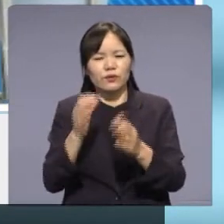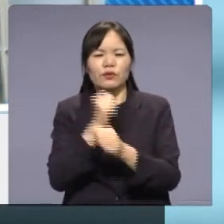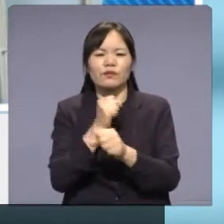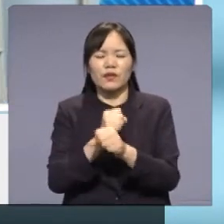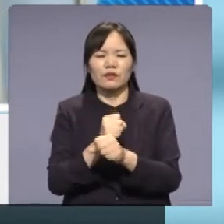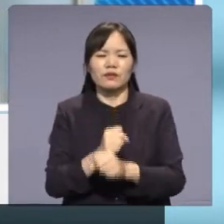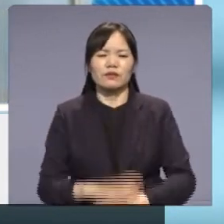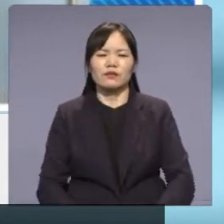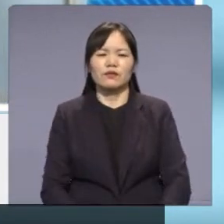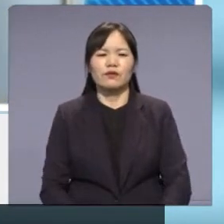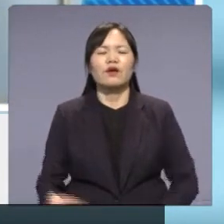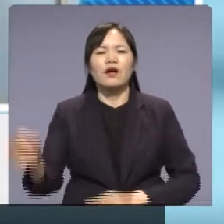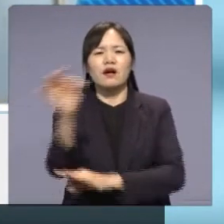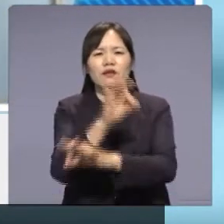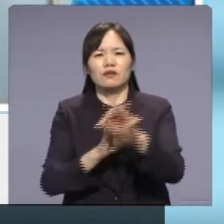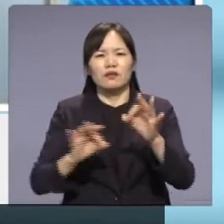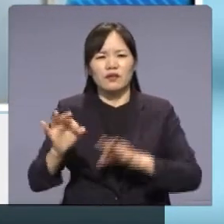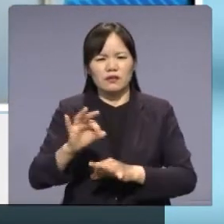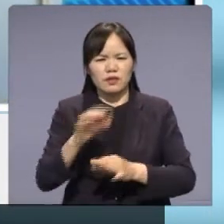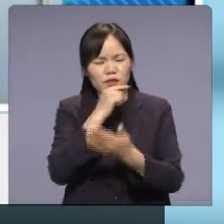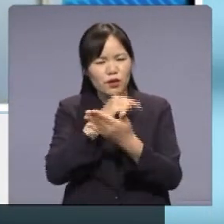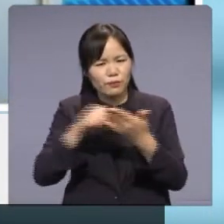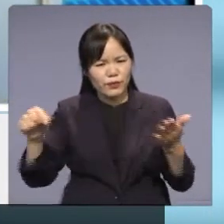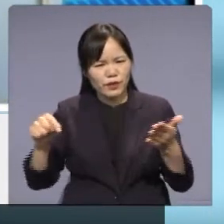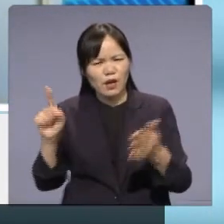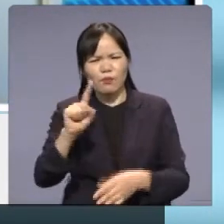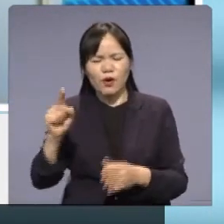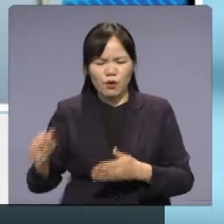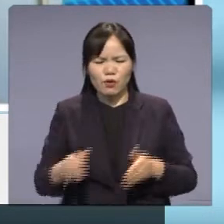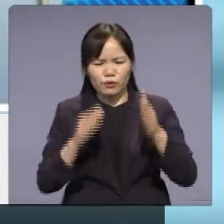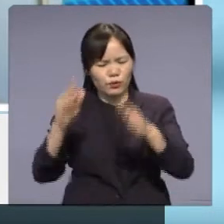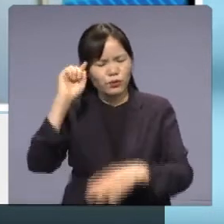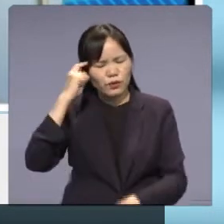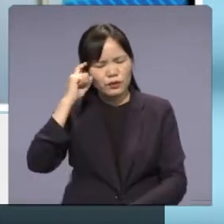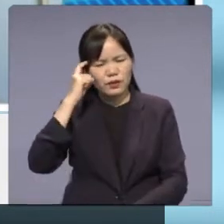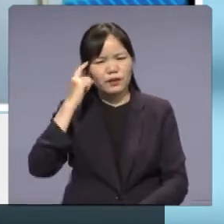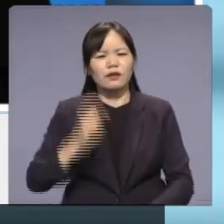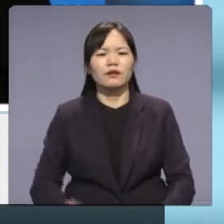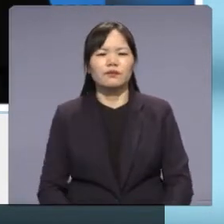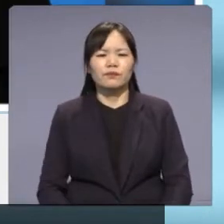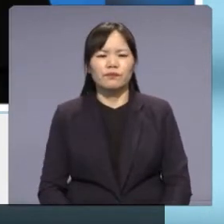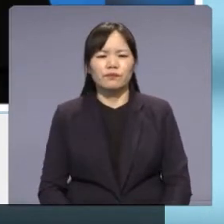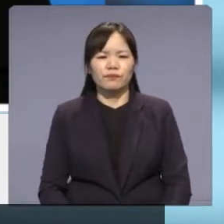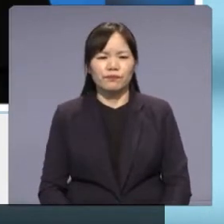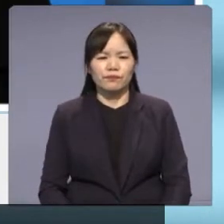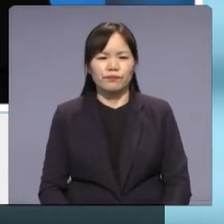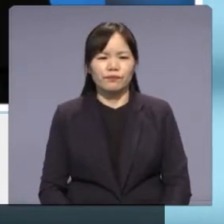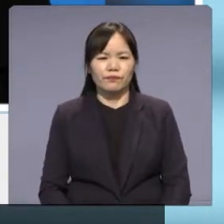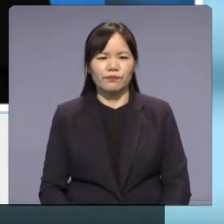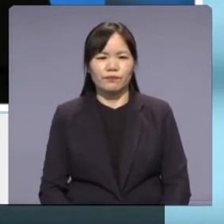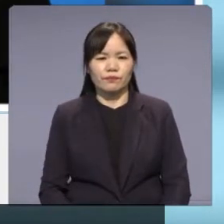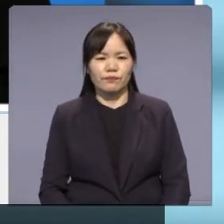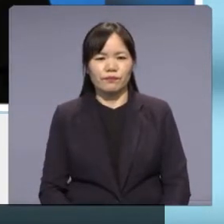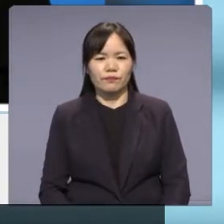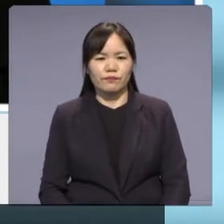그 경제적으로 불이익 당하는 것 중에 하나가 이제 도로라고 생각합니다. 특히 무료 도로가 없이